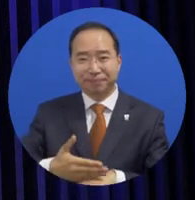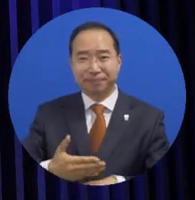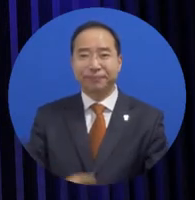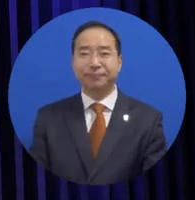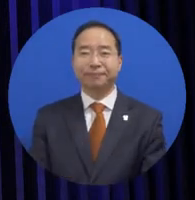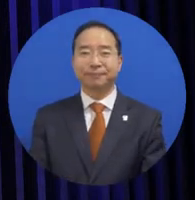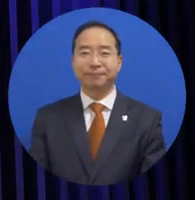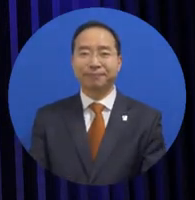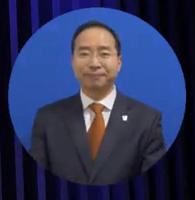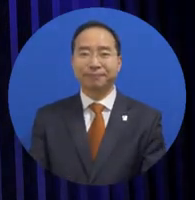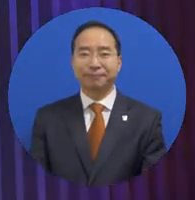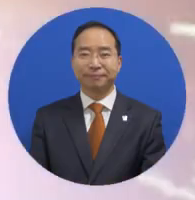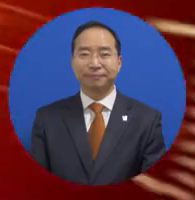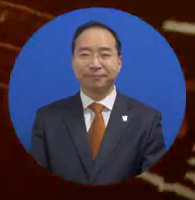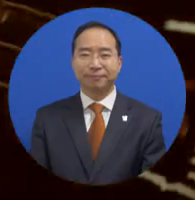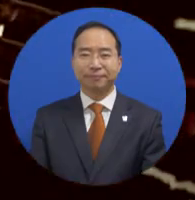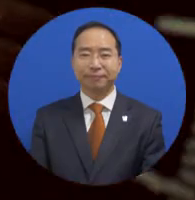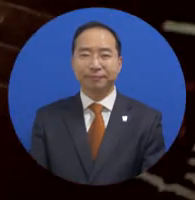감사합니다.